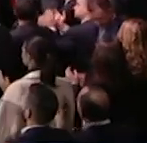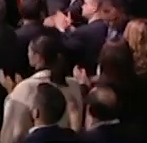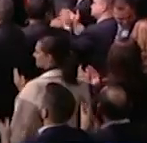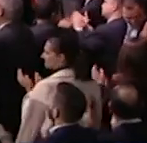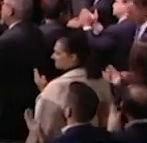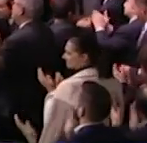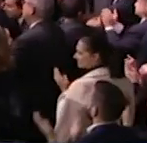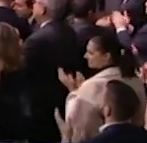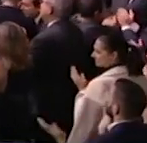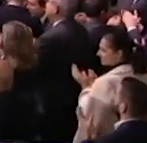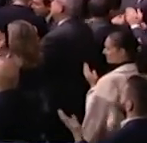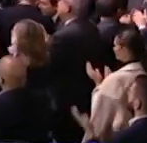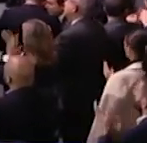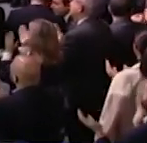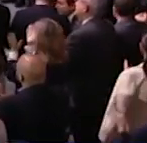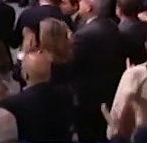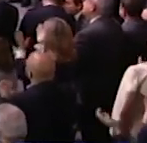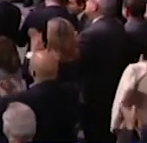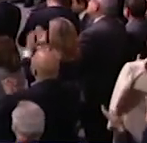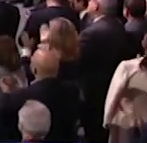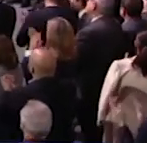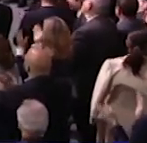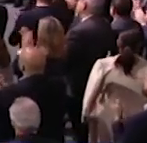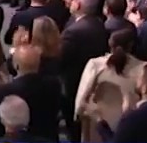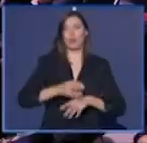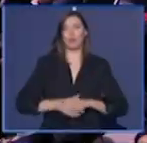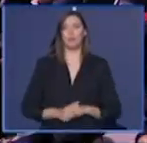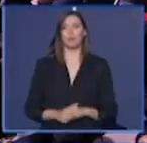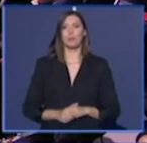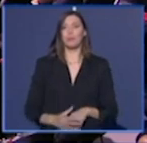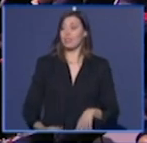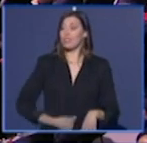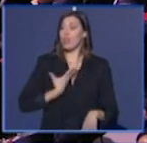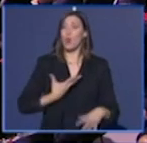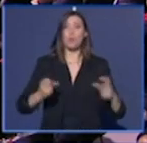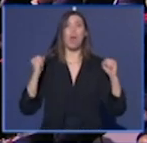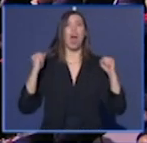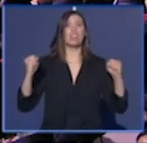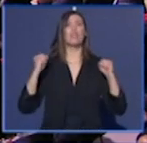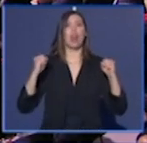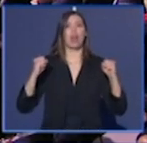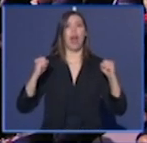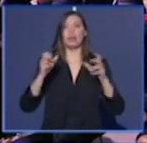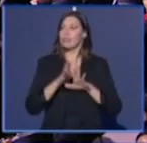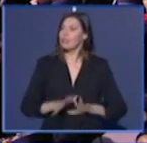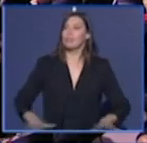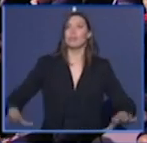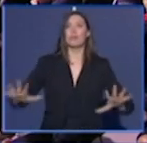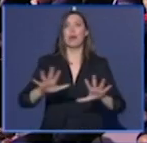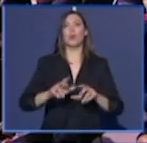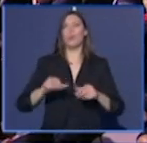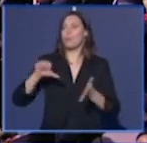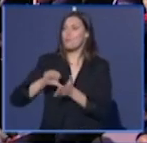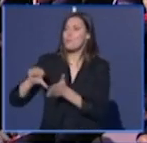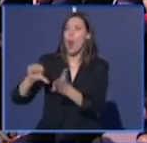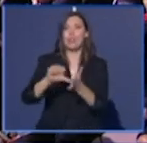τρέχουσα πολιτική κατάσταση, αλλά και για τα κρίσιμα ζητήματα του μέλλοντος. Το αίσθημα ασφάλειας να κυριαρχεί σε πόλεις